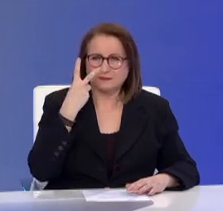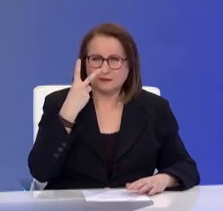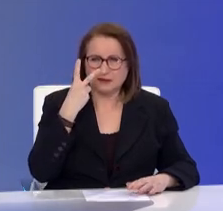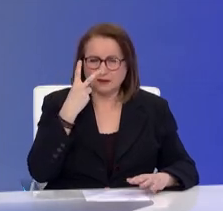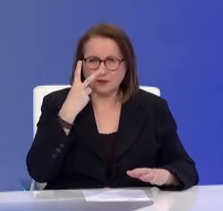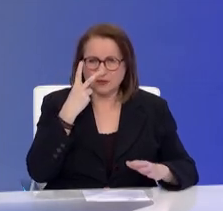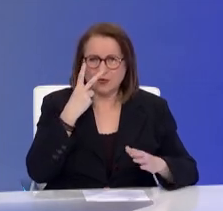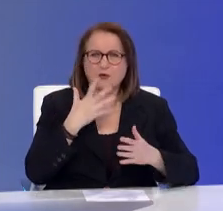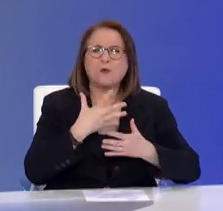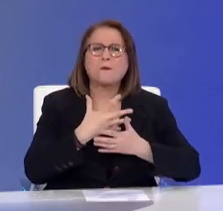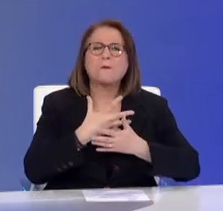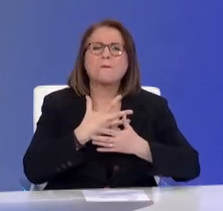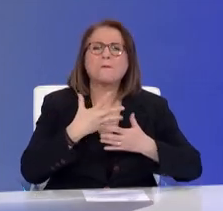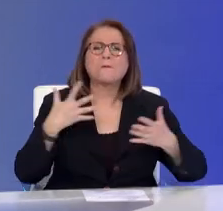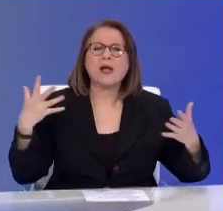μεγάλοι